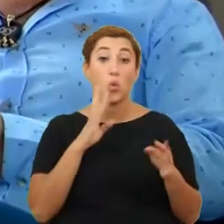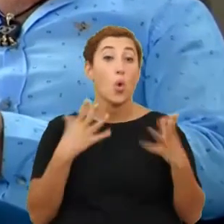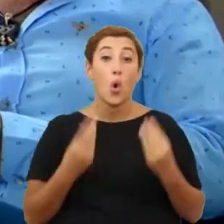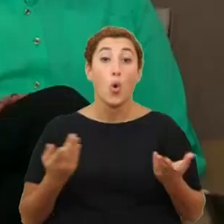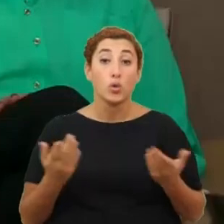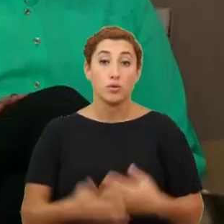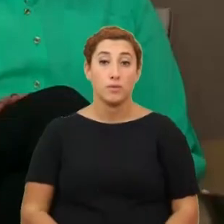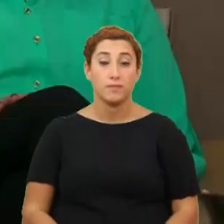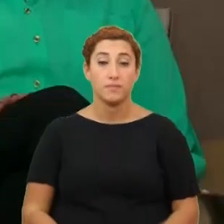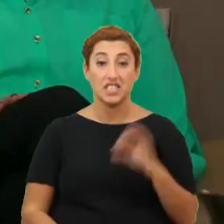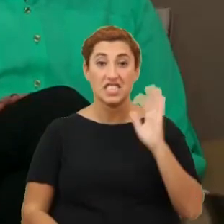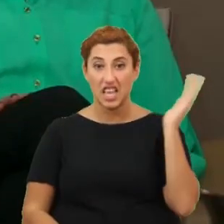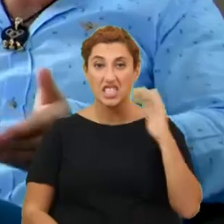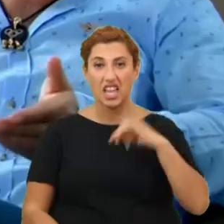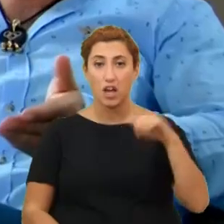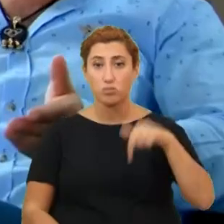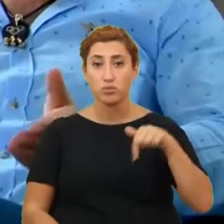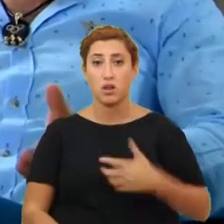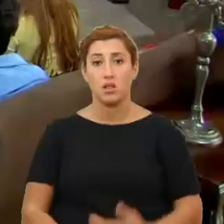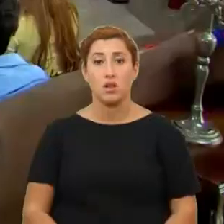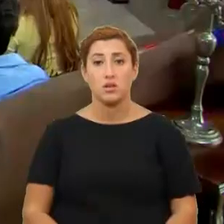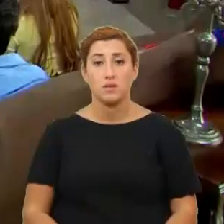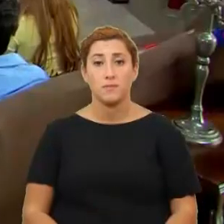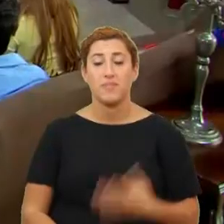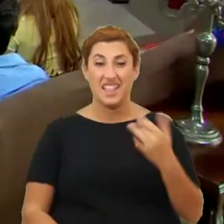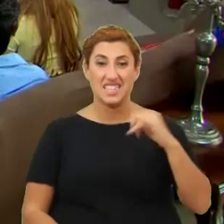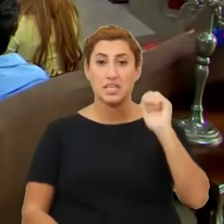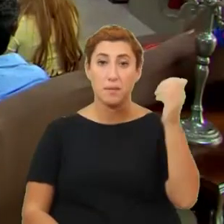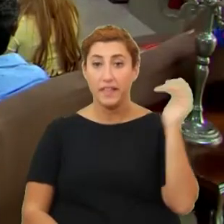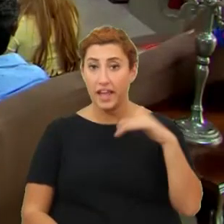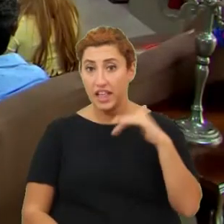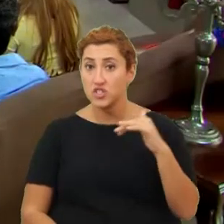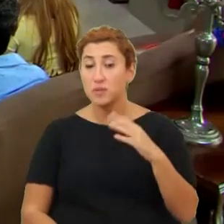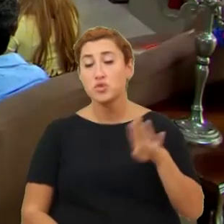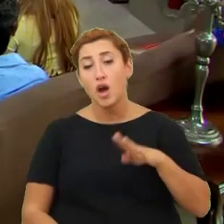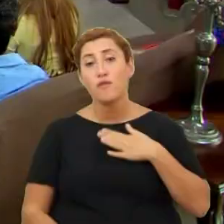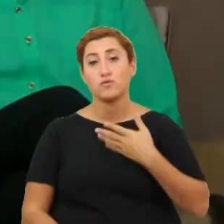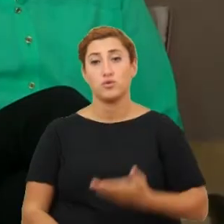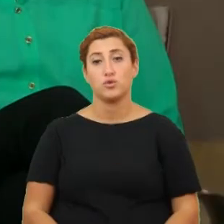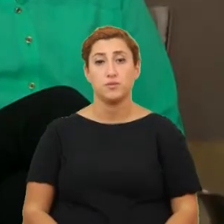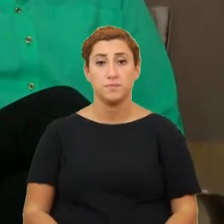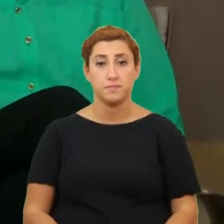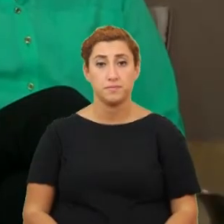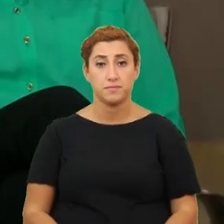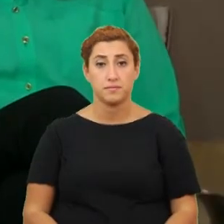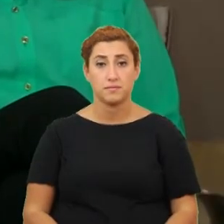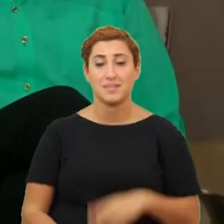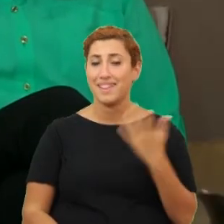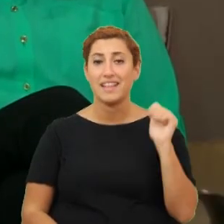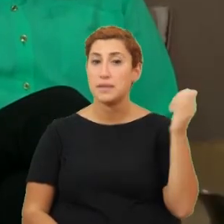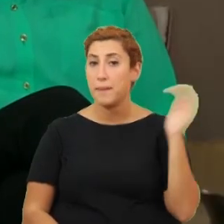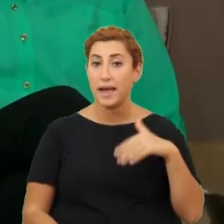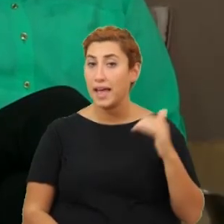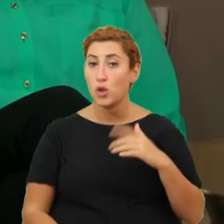Sonuçta ne oldu? İşte gelecekler, yakında buradalar. En kısa zamanda geleceklermiş yavrucuğum. Ne